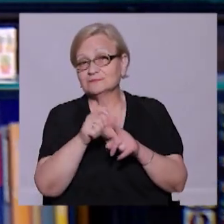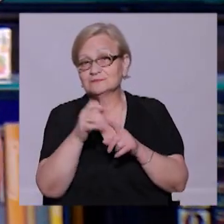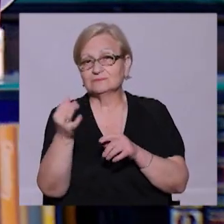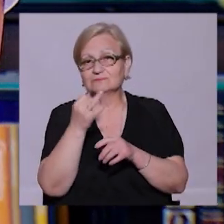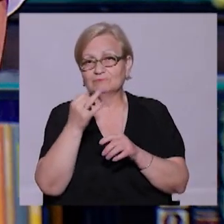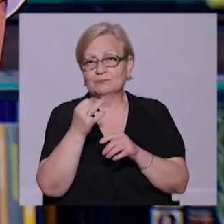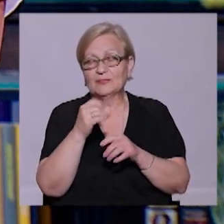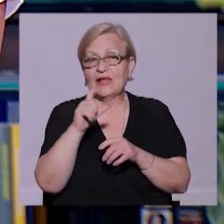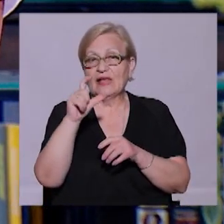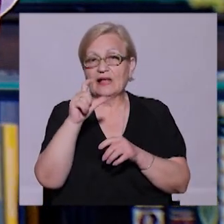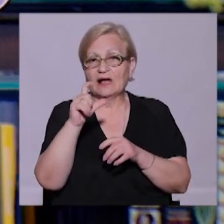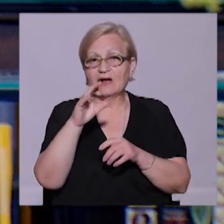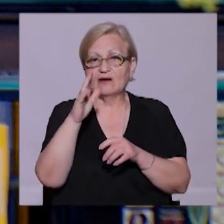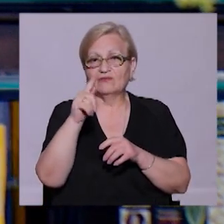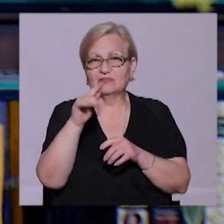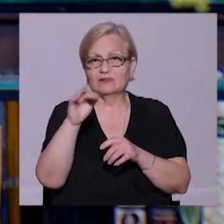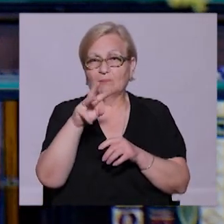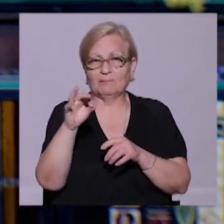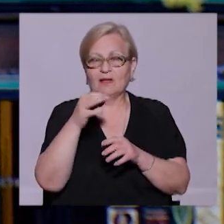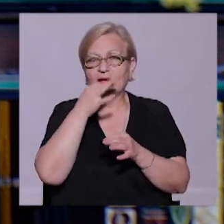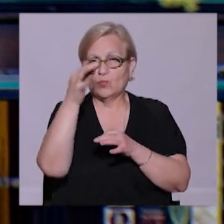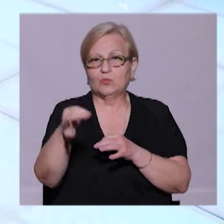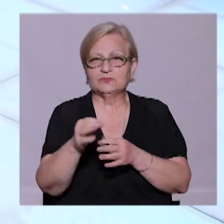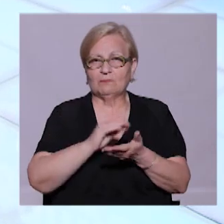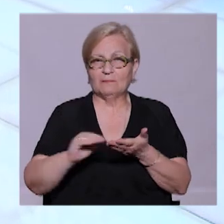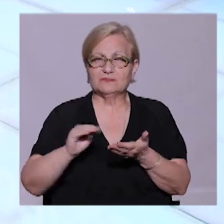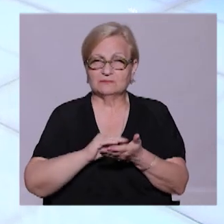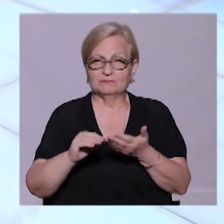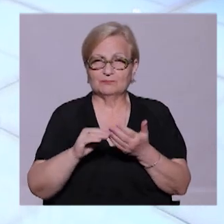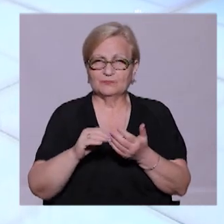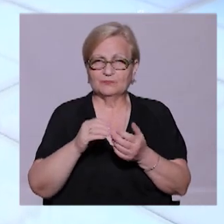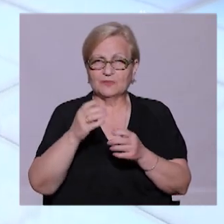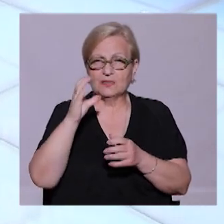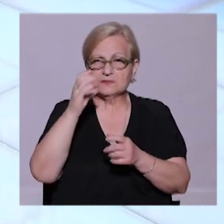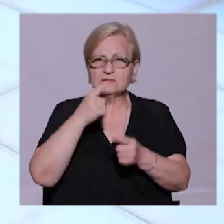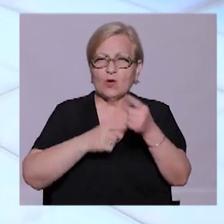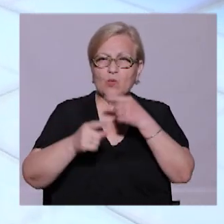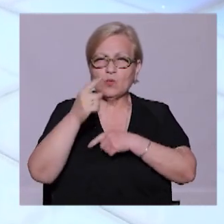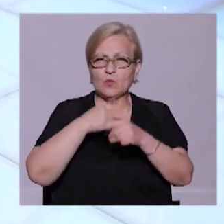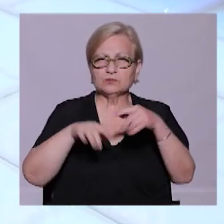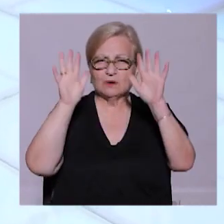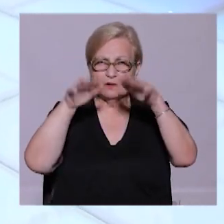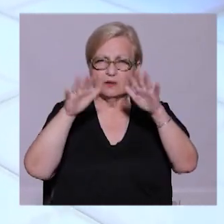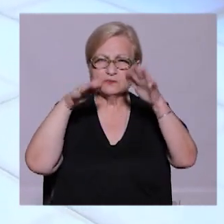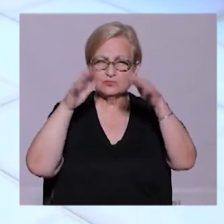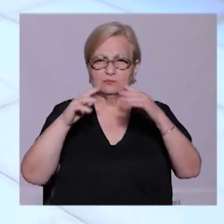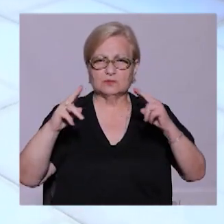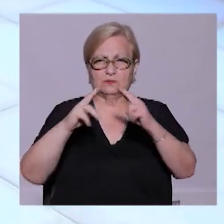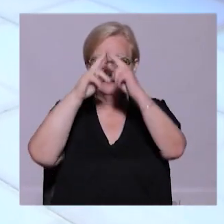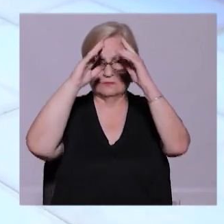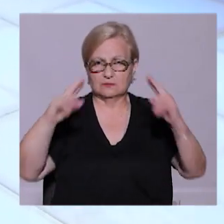რომელსაც ექვთიმე ეუბნება მწერალს. საუკუნე აწვიმდა ტაძარს, ახალ